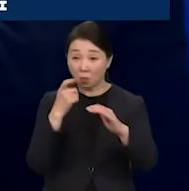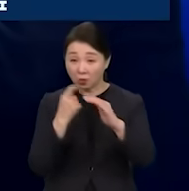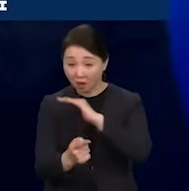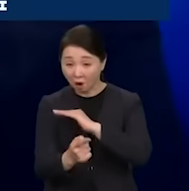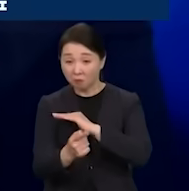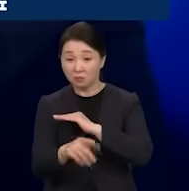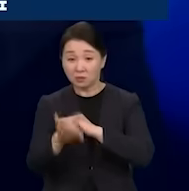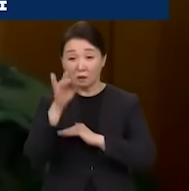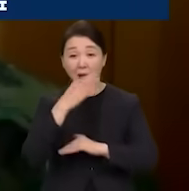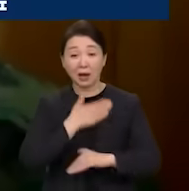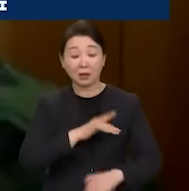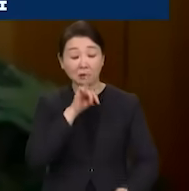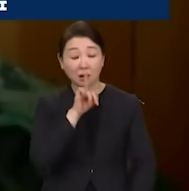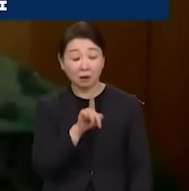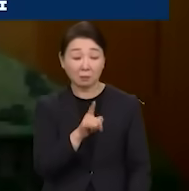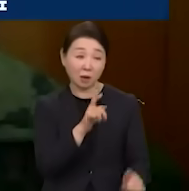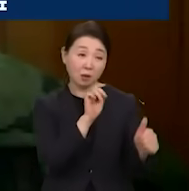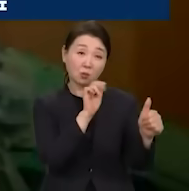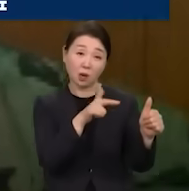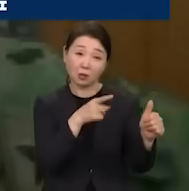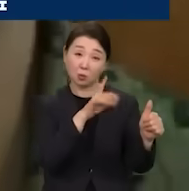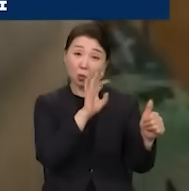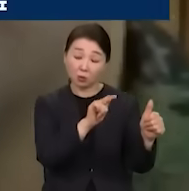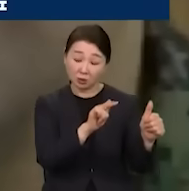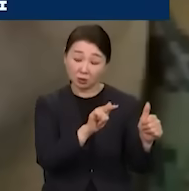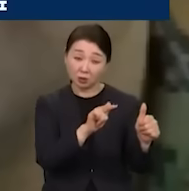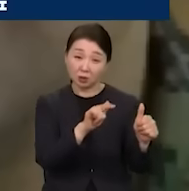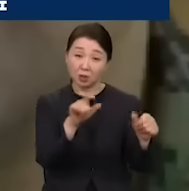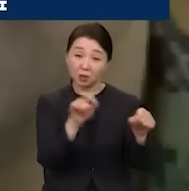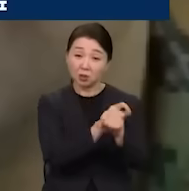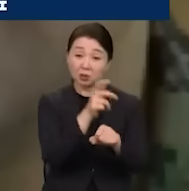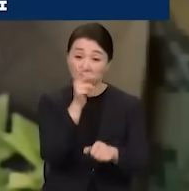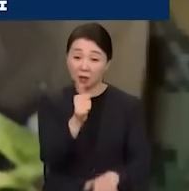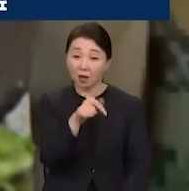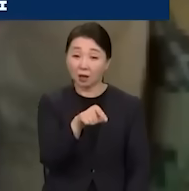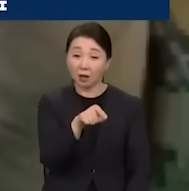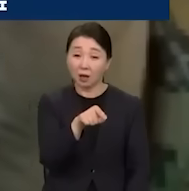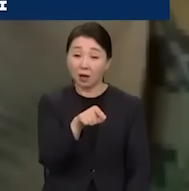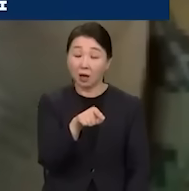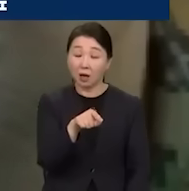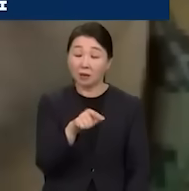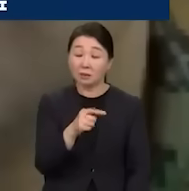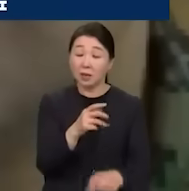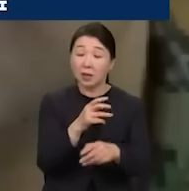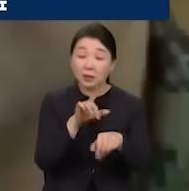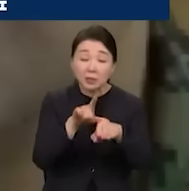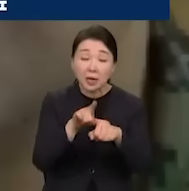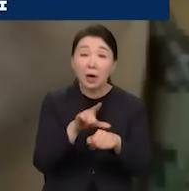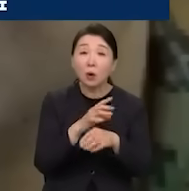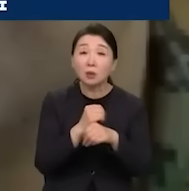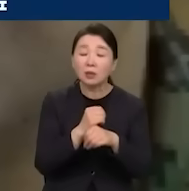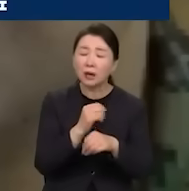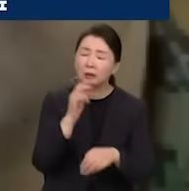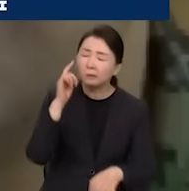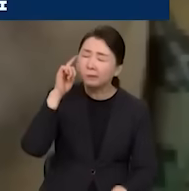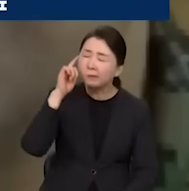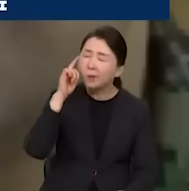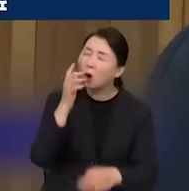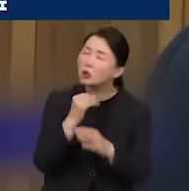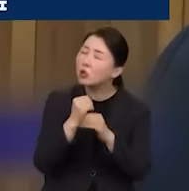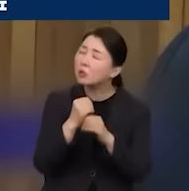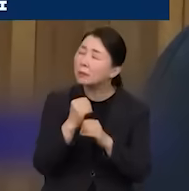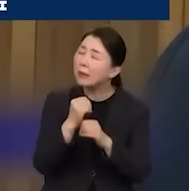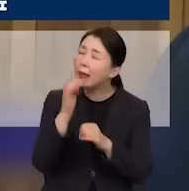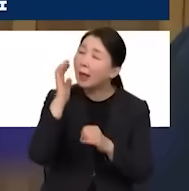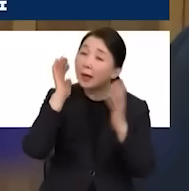사실을 처음 알았다는 곽종근 특전사령관. 하지만 정확한 인지 시점은 다소 오락가락합니다. 지금